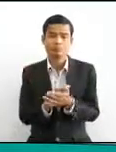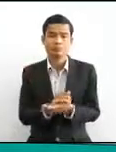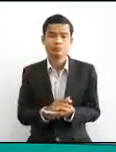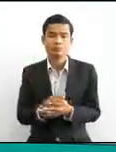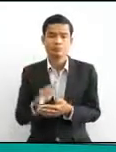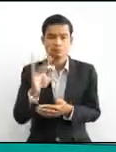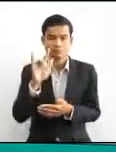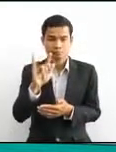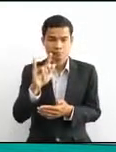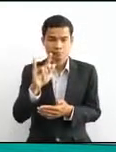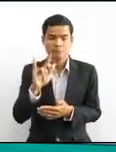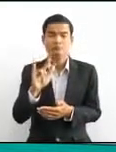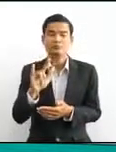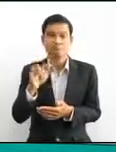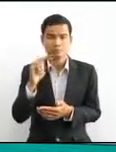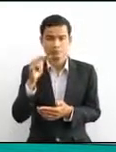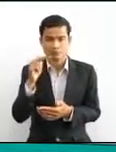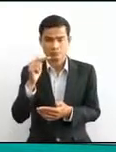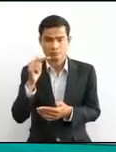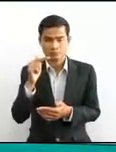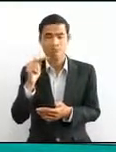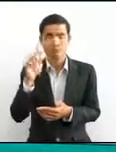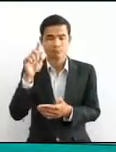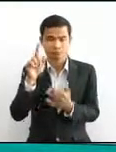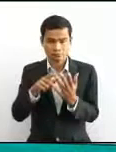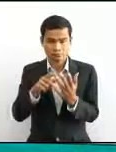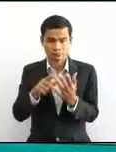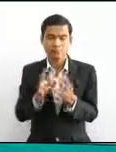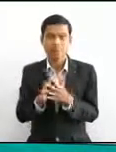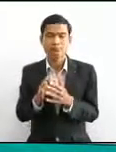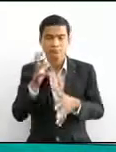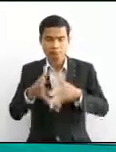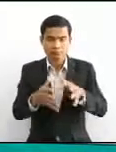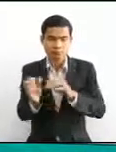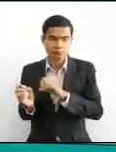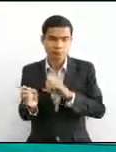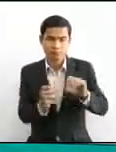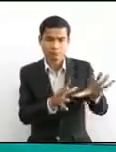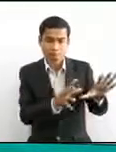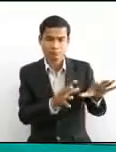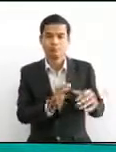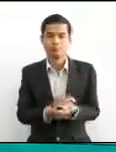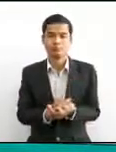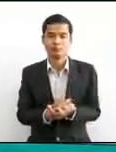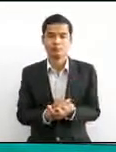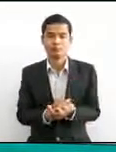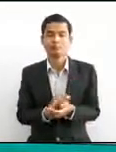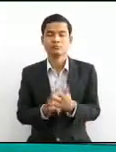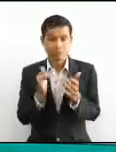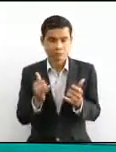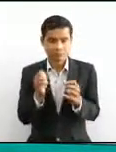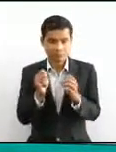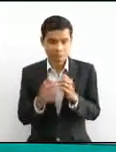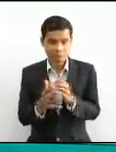bon ngỡ bon bần tọ muối bằng cha là ona con ta lấy dương chập đam và tọt